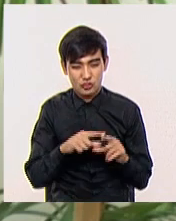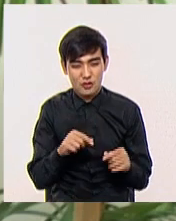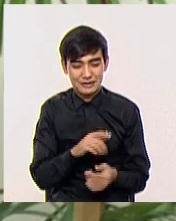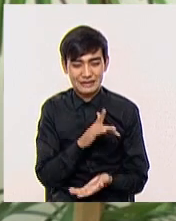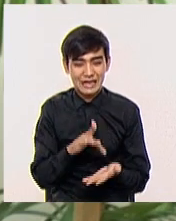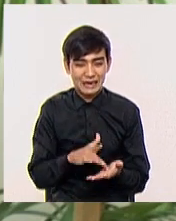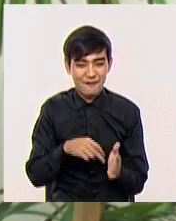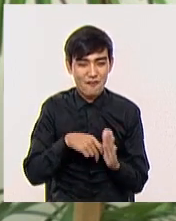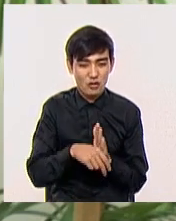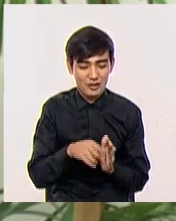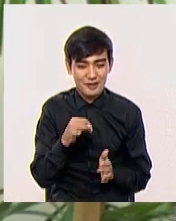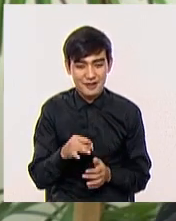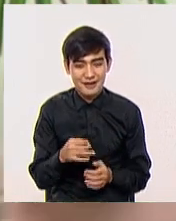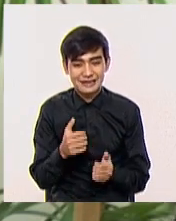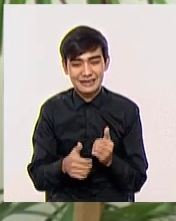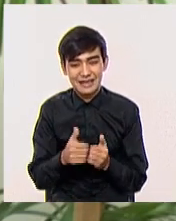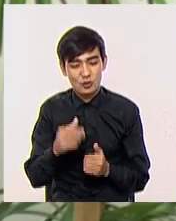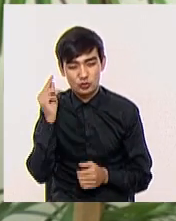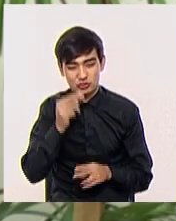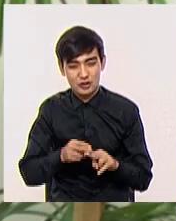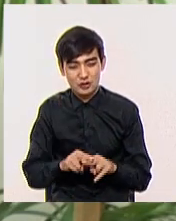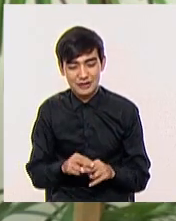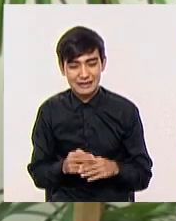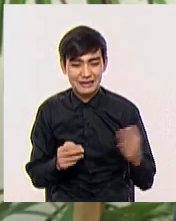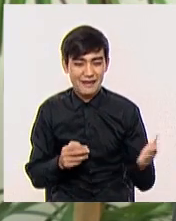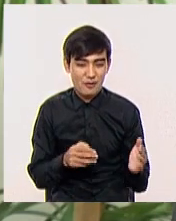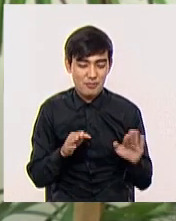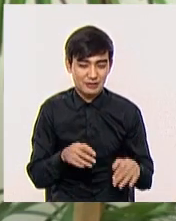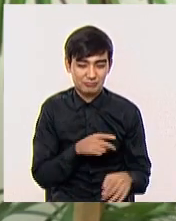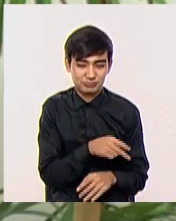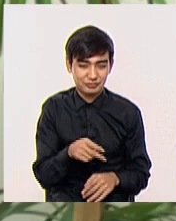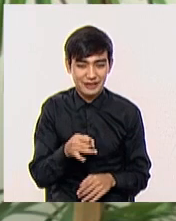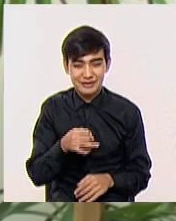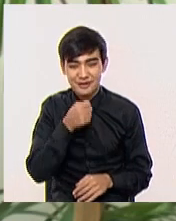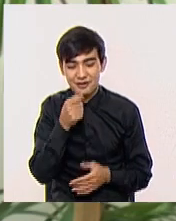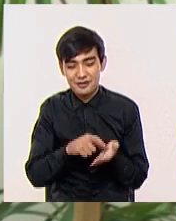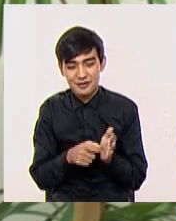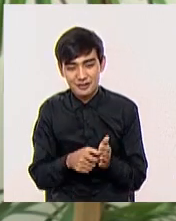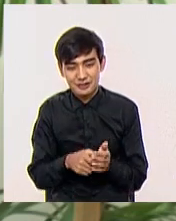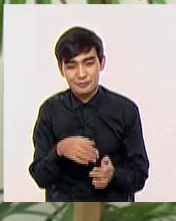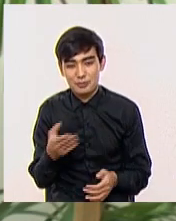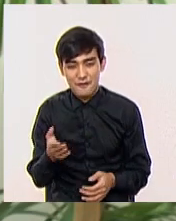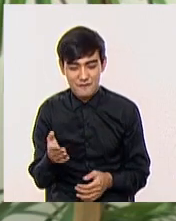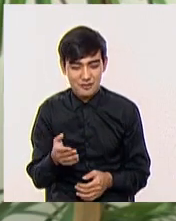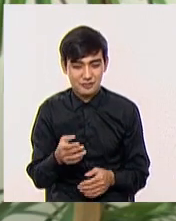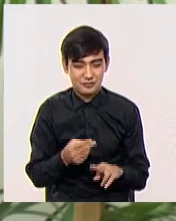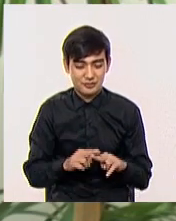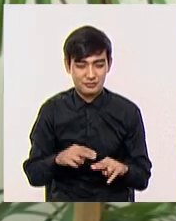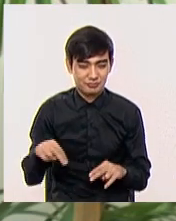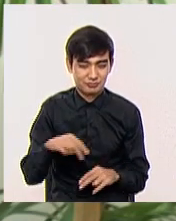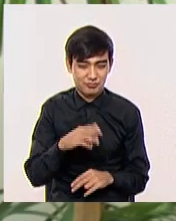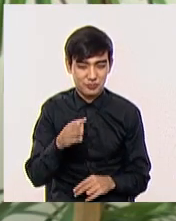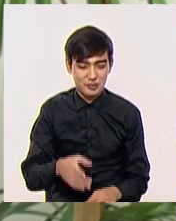входа, среднее звено будет заходить там с левого крыльца, а старшие классы будут заходить с правого